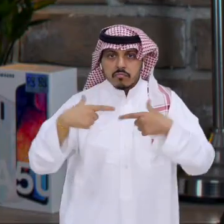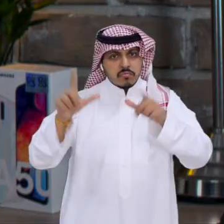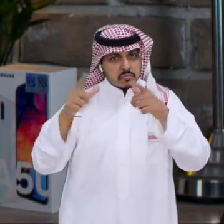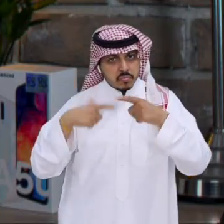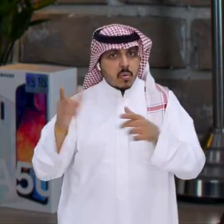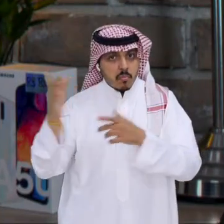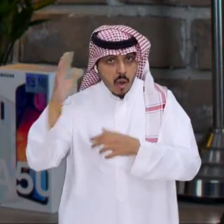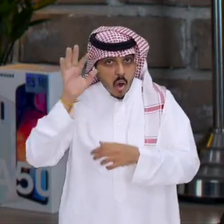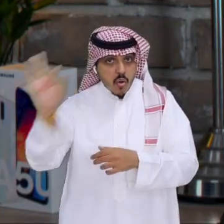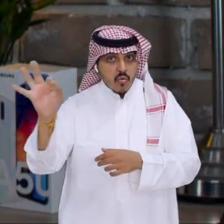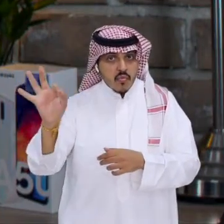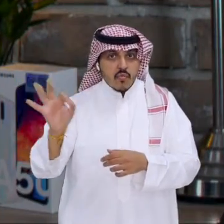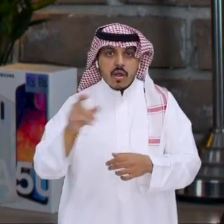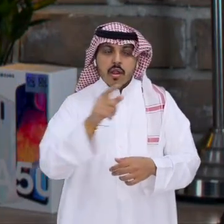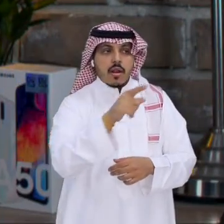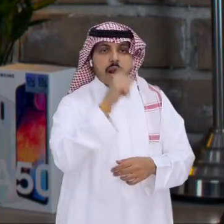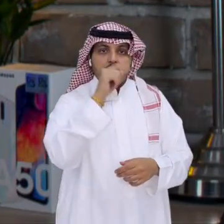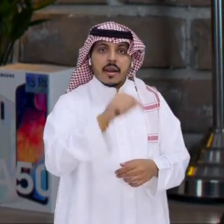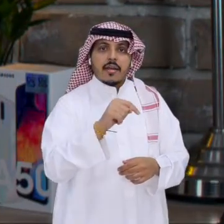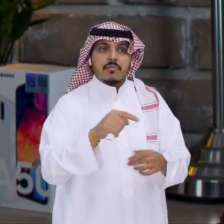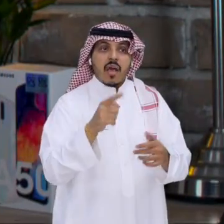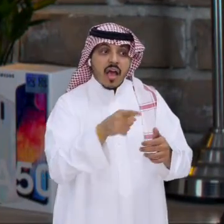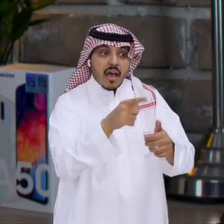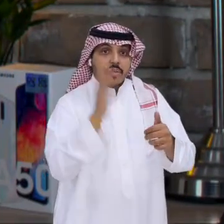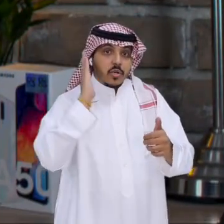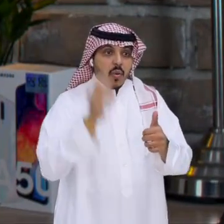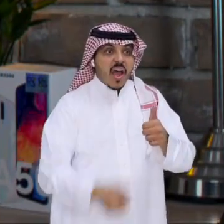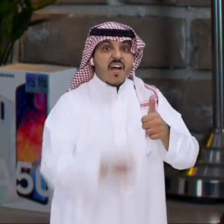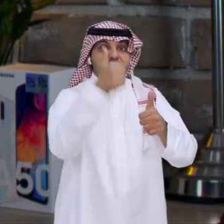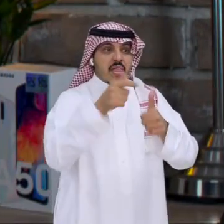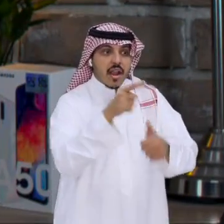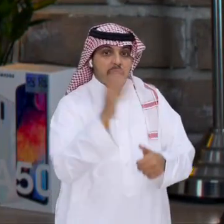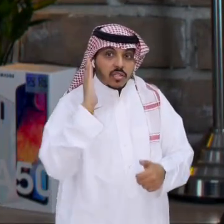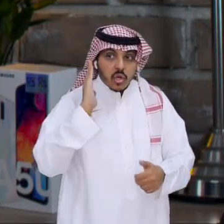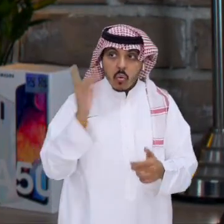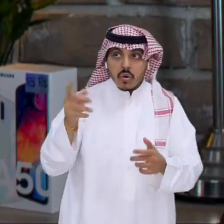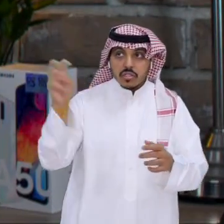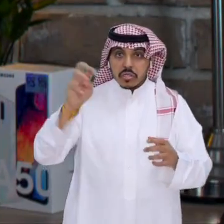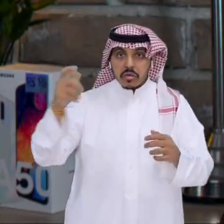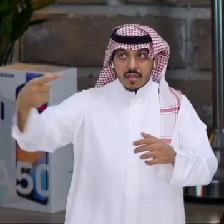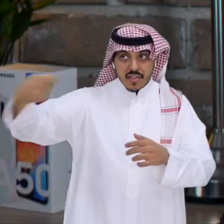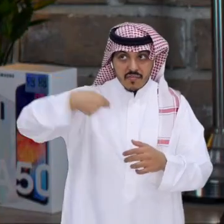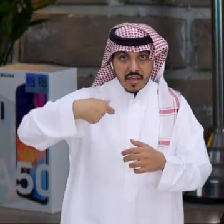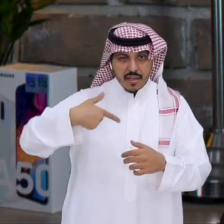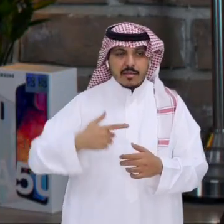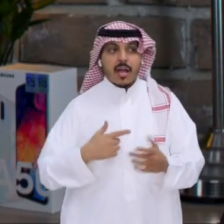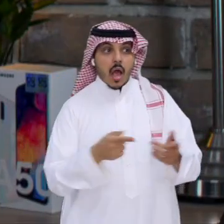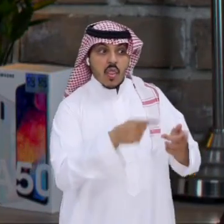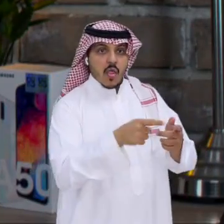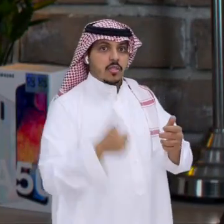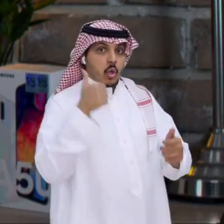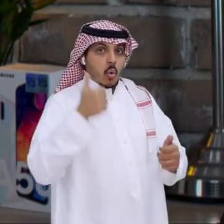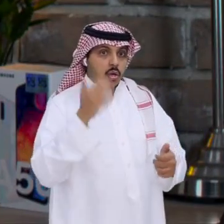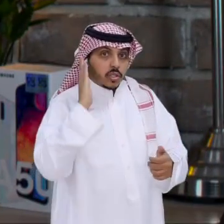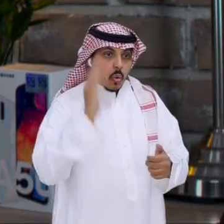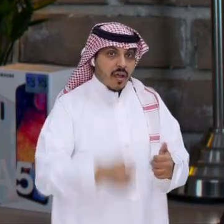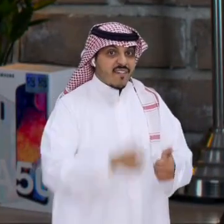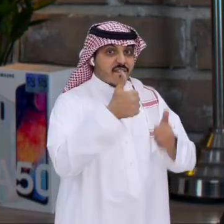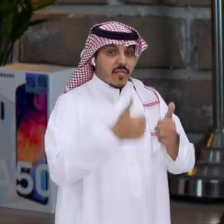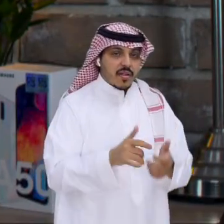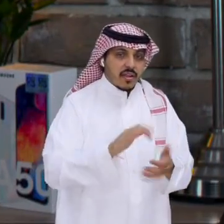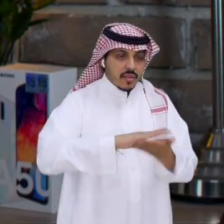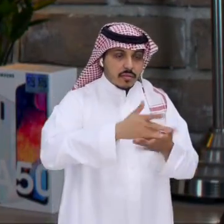رفض أنه يقول هذا أفضل جوال، هذا أحسن جوال، إلى كل تقني رفض أنه يقول